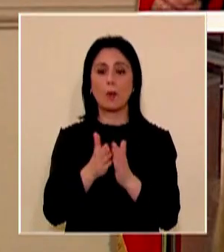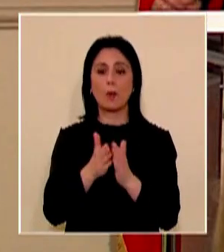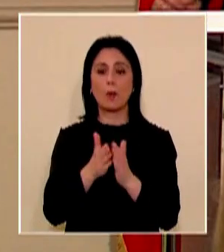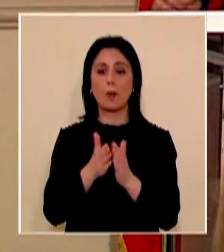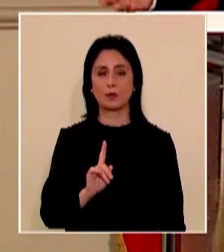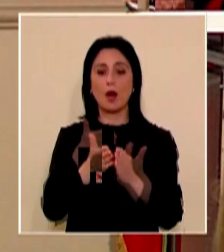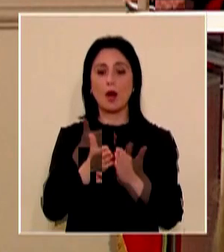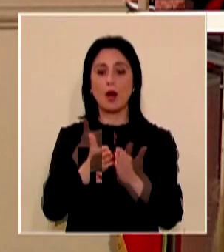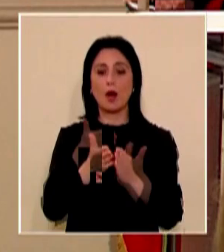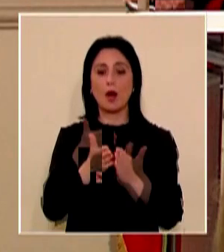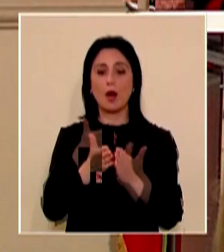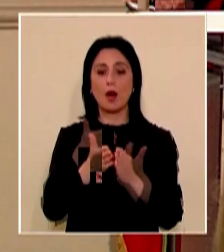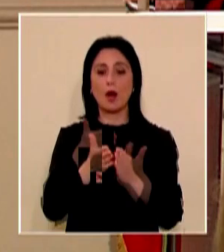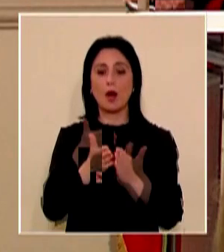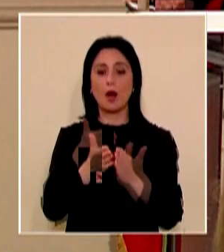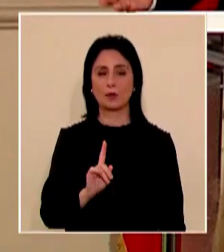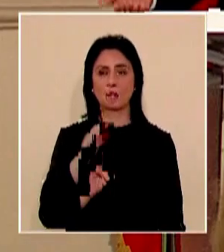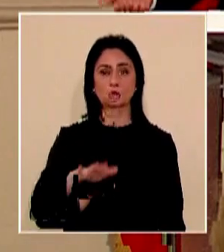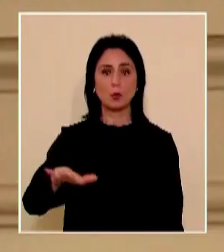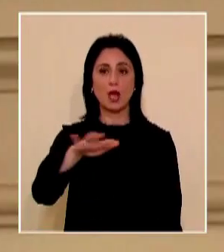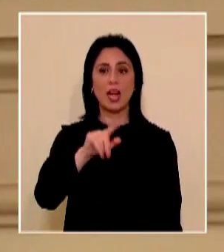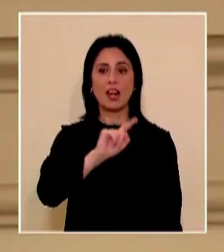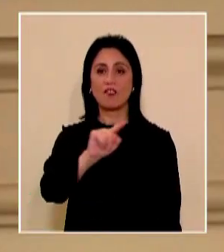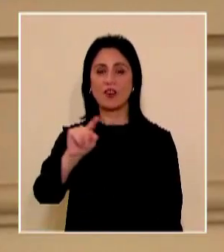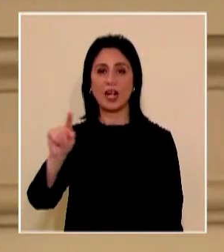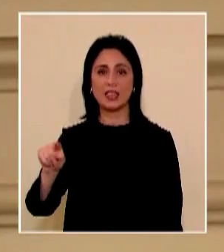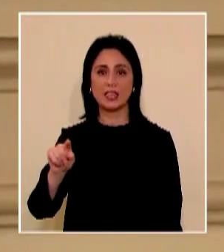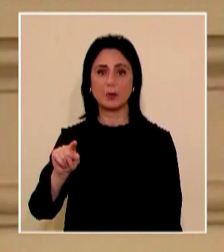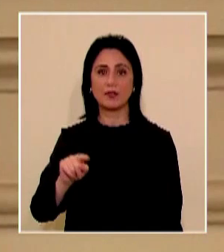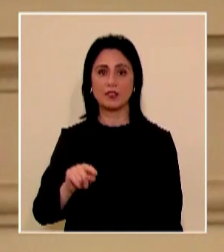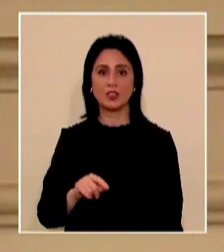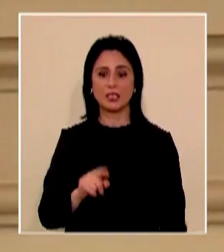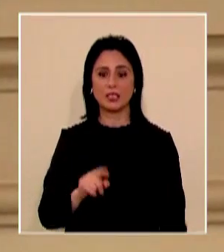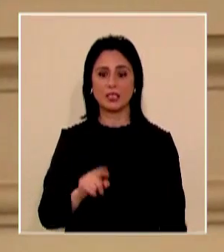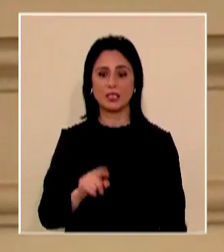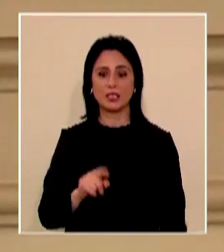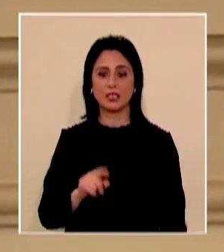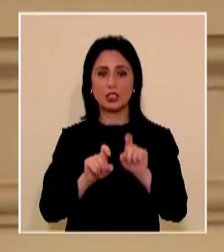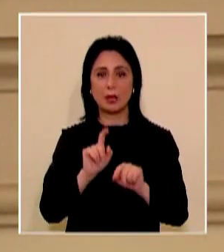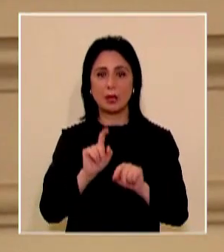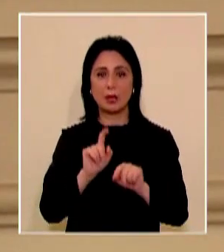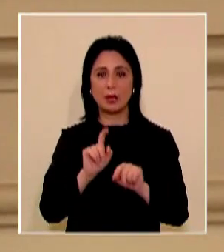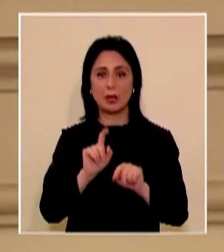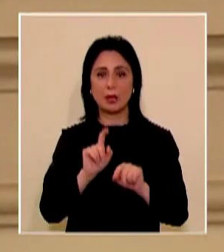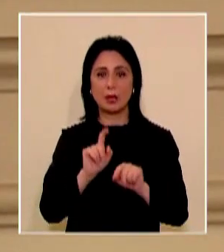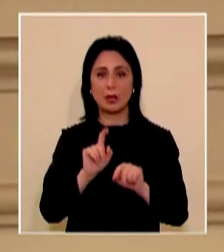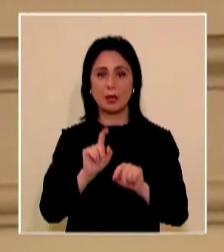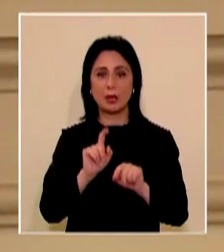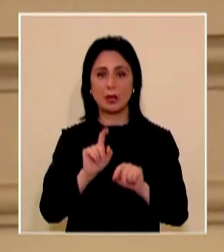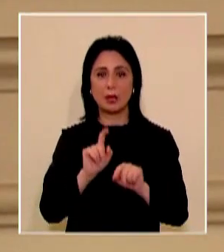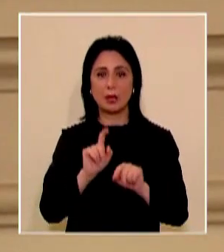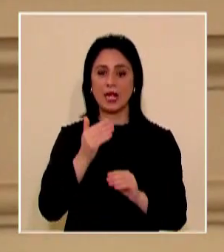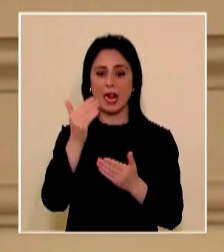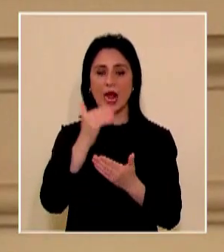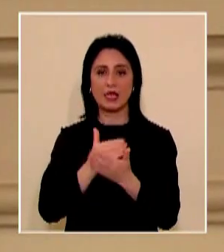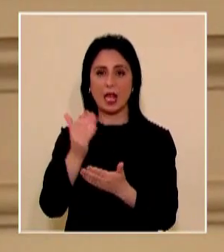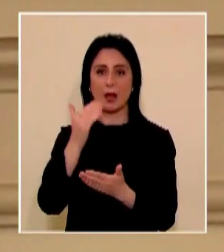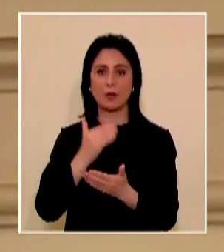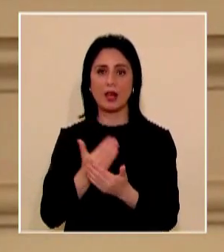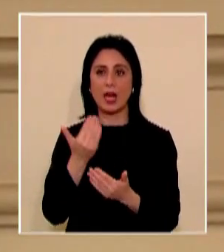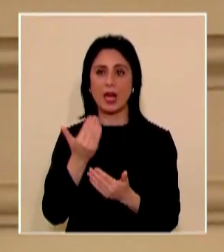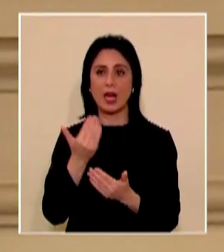się do tego członkostwa. Mówię to jako przedstawiciel narodu i kraju, który ubiegał się, kiedy członkostwo zarówno w